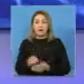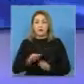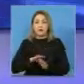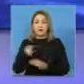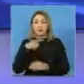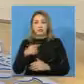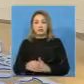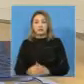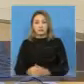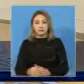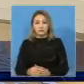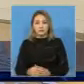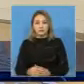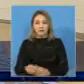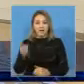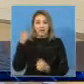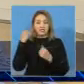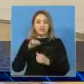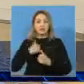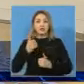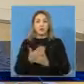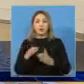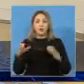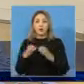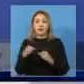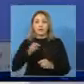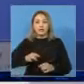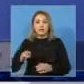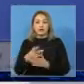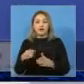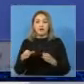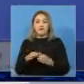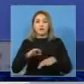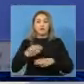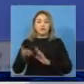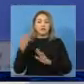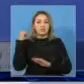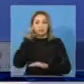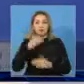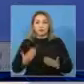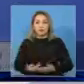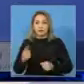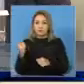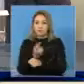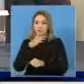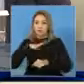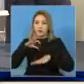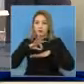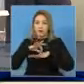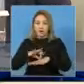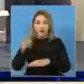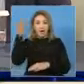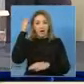толығырақ. Әдебиет, рух, қоғам атты республикалық әдебиет форумы өткен жылы өңірде алғаш рет ұйымдастырылды.